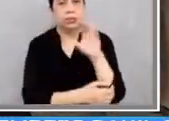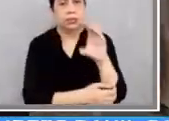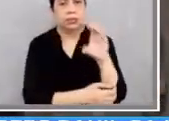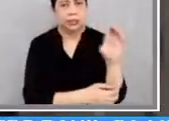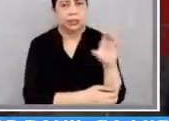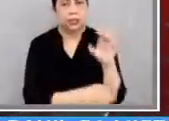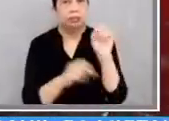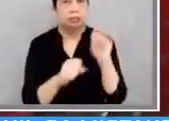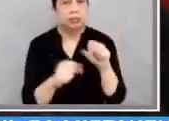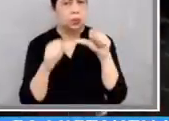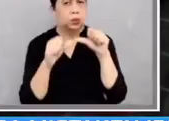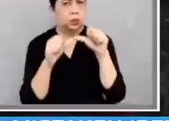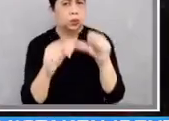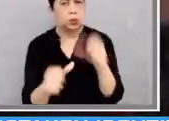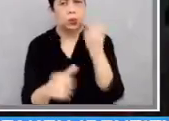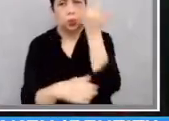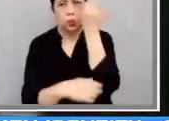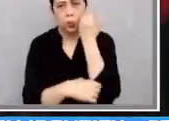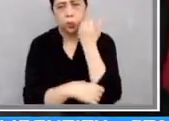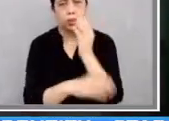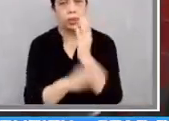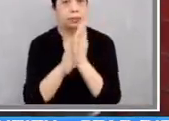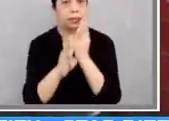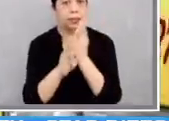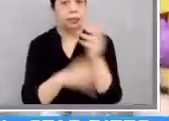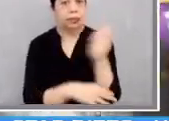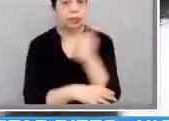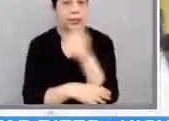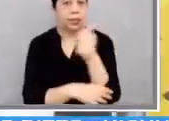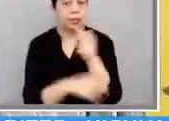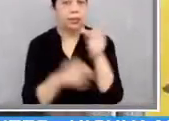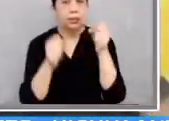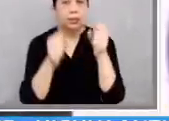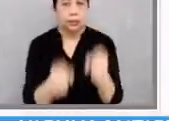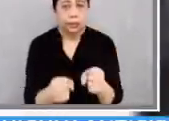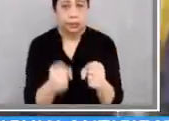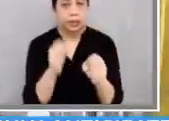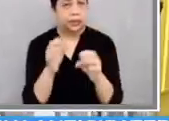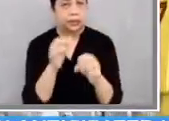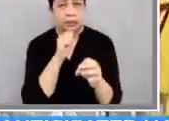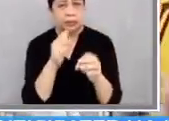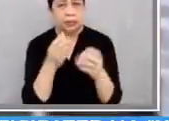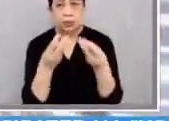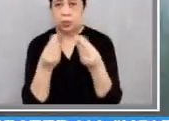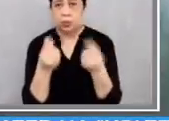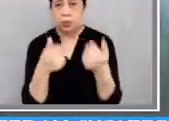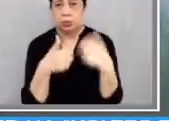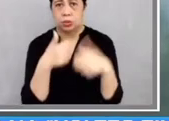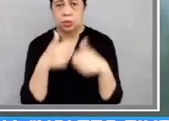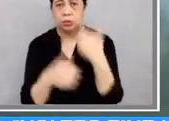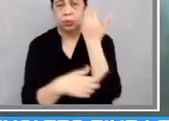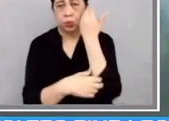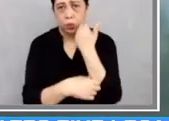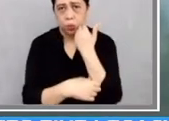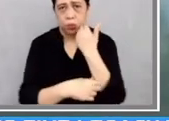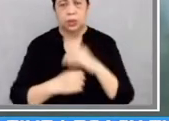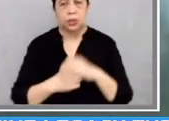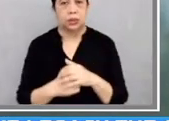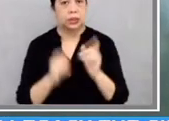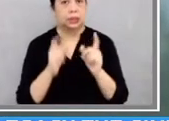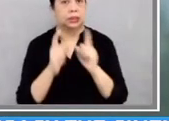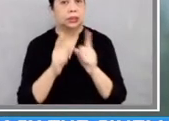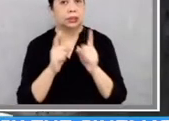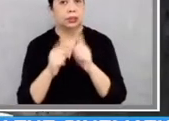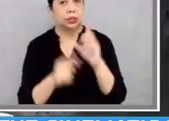tumagal pa ang kakulangan ng mga bumabiyaheng bus sa kalsada kung hindi masosolusyonan ang shortage. Sa panayam naman ng Super